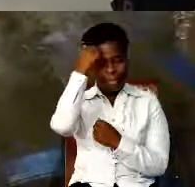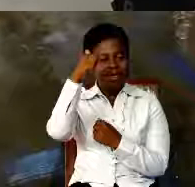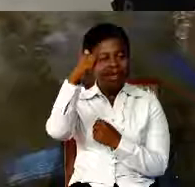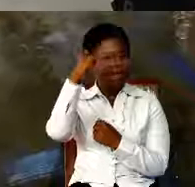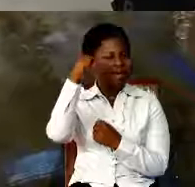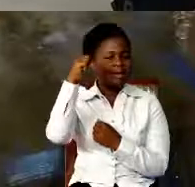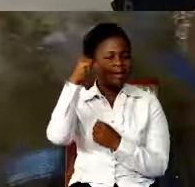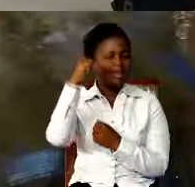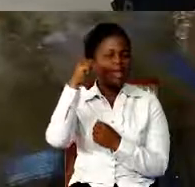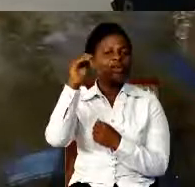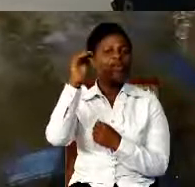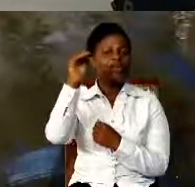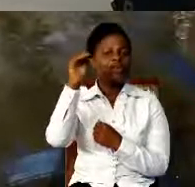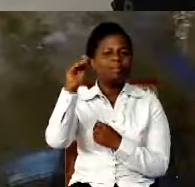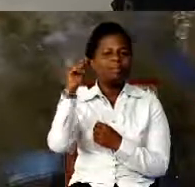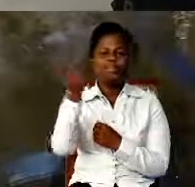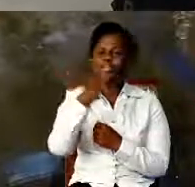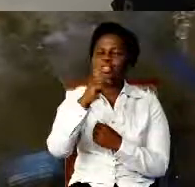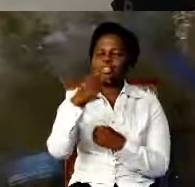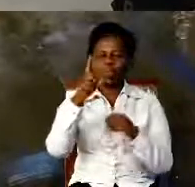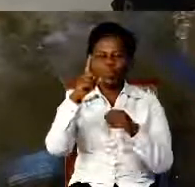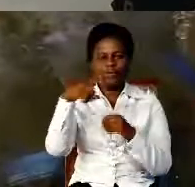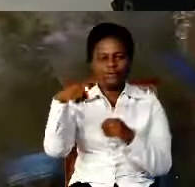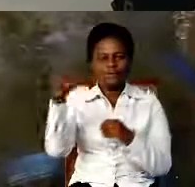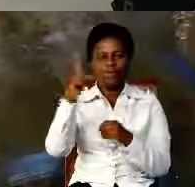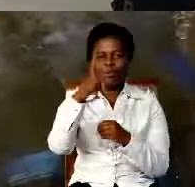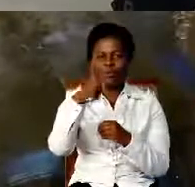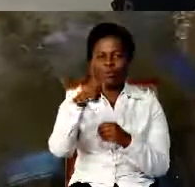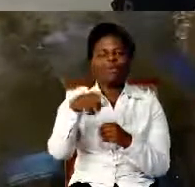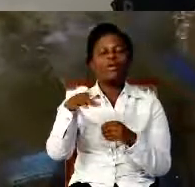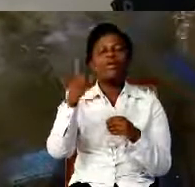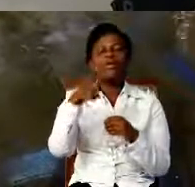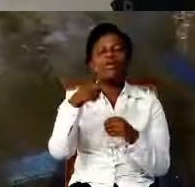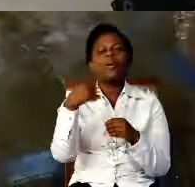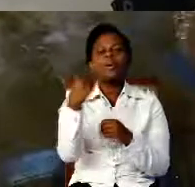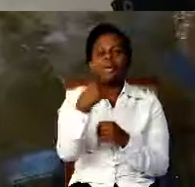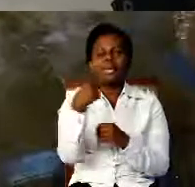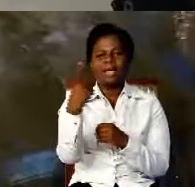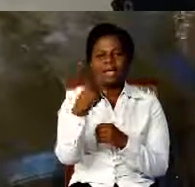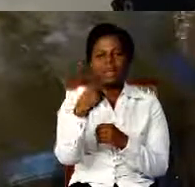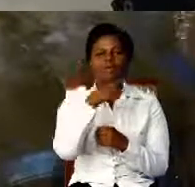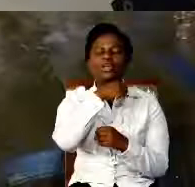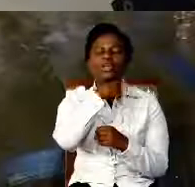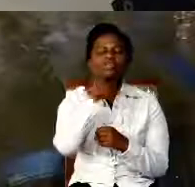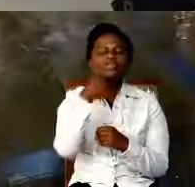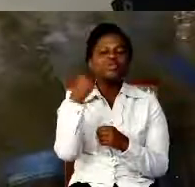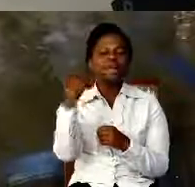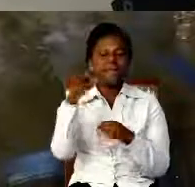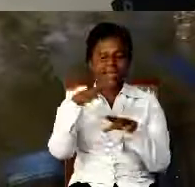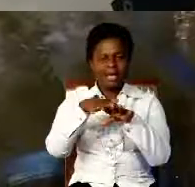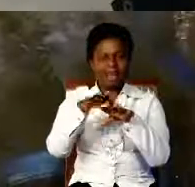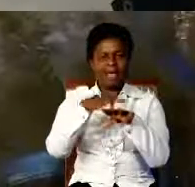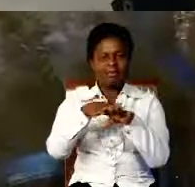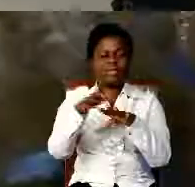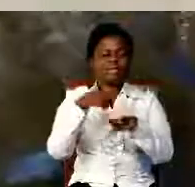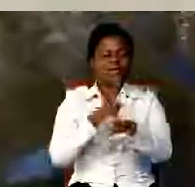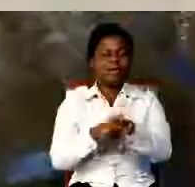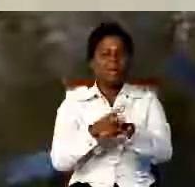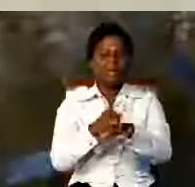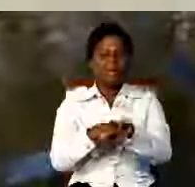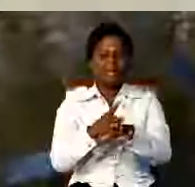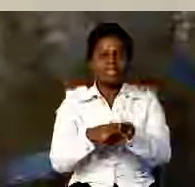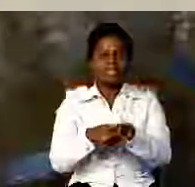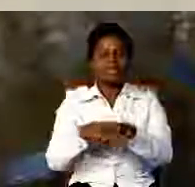jana tuliambiwa si vema uwe peke yako. Na mchungaji Migombo akatuambia wakati